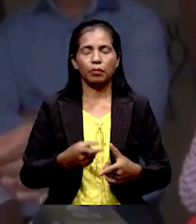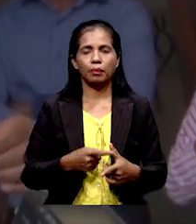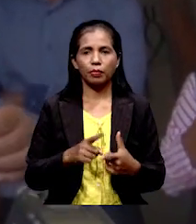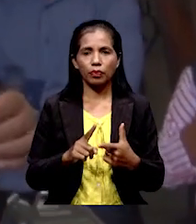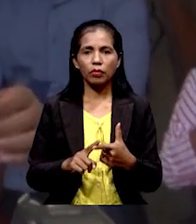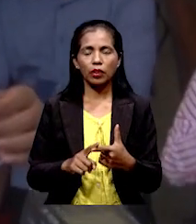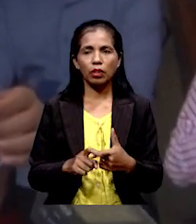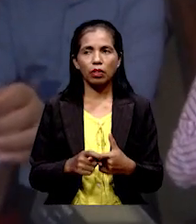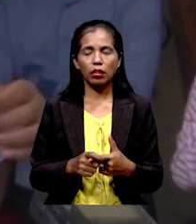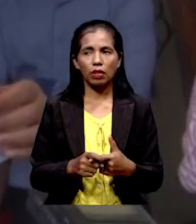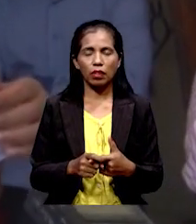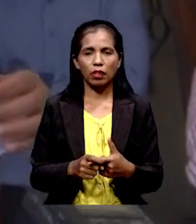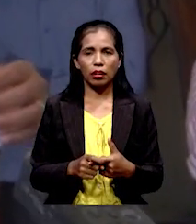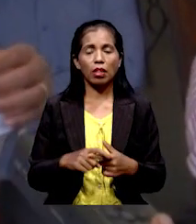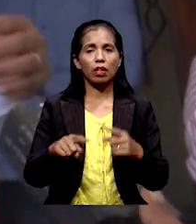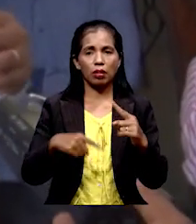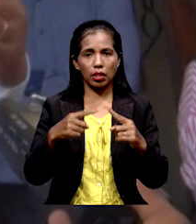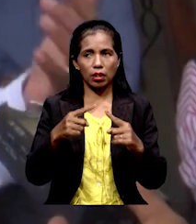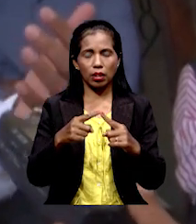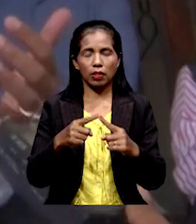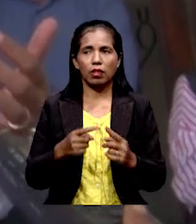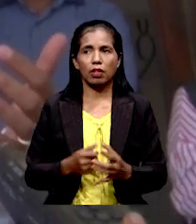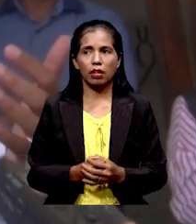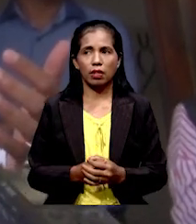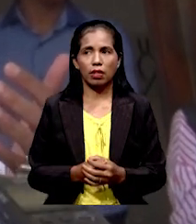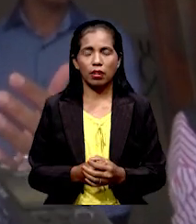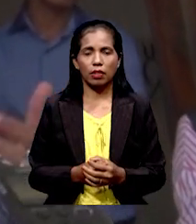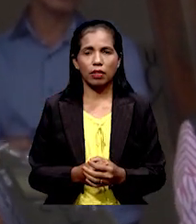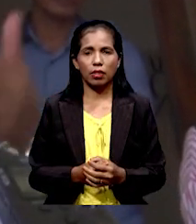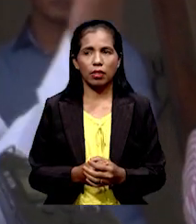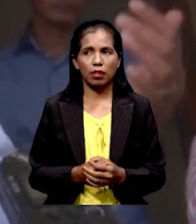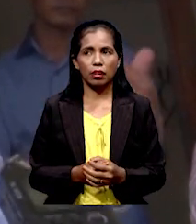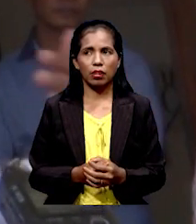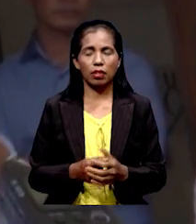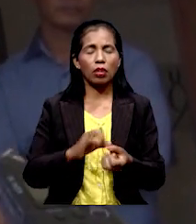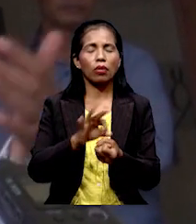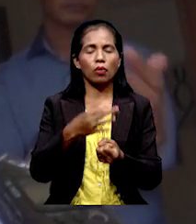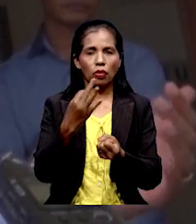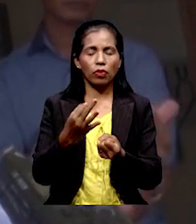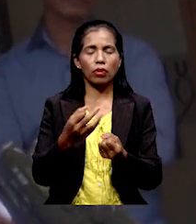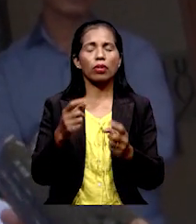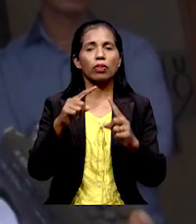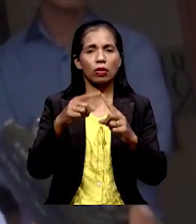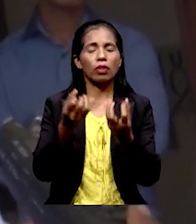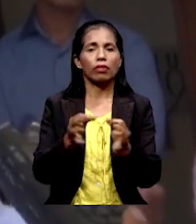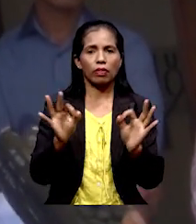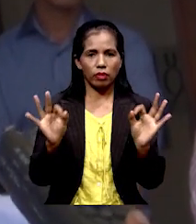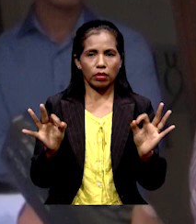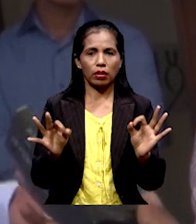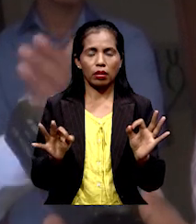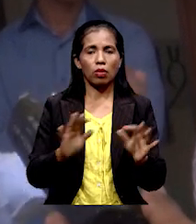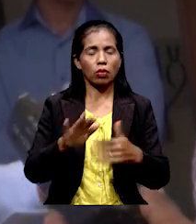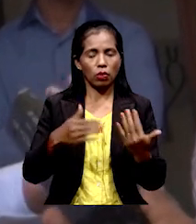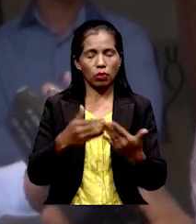Ki kono bayi lah. Be ini klar ini kan katanya nah lemah jenis apa ini covid lah tuh nih ini proses kompleks publik itu tadi